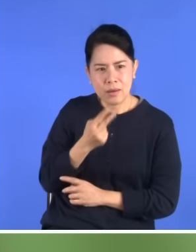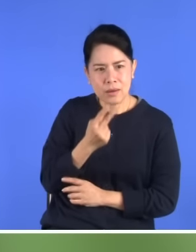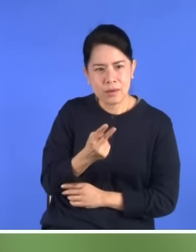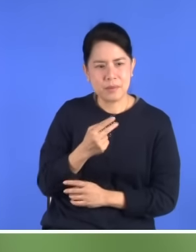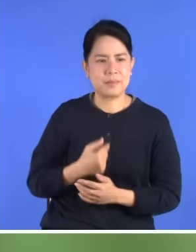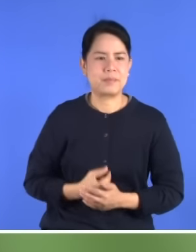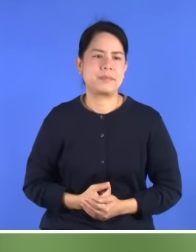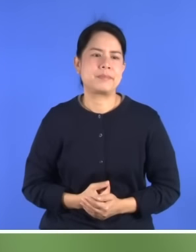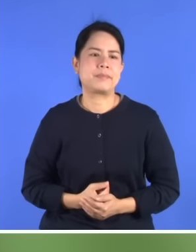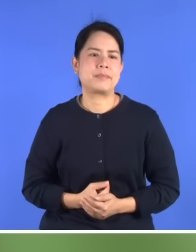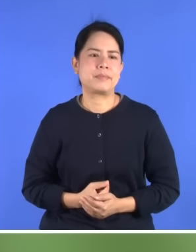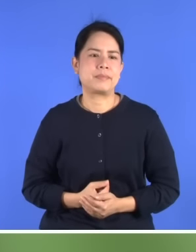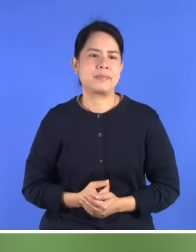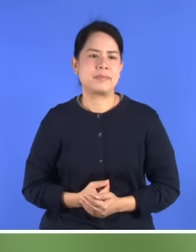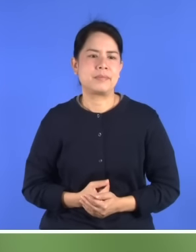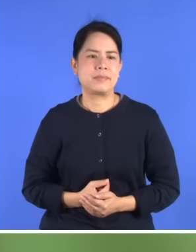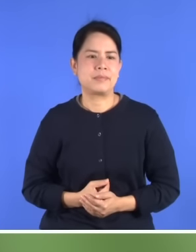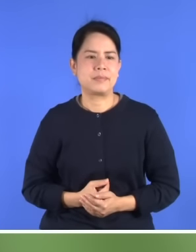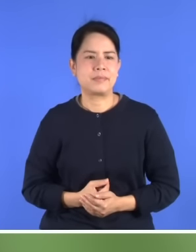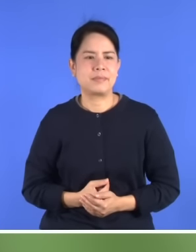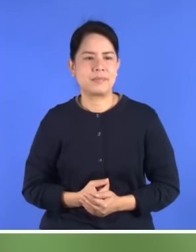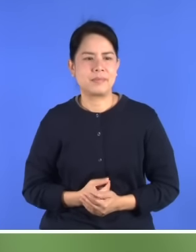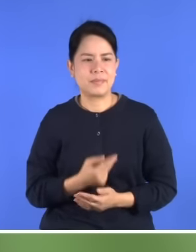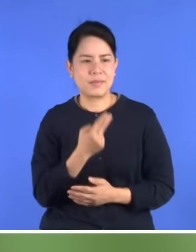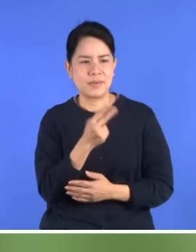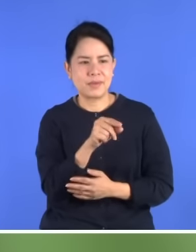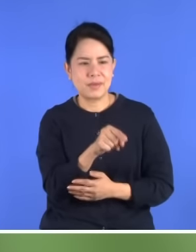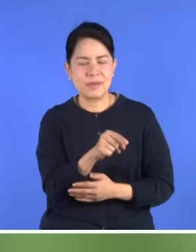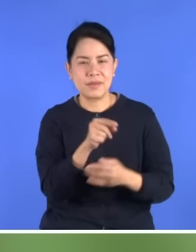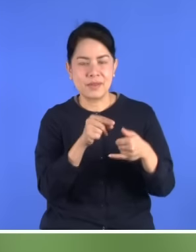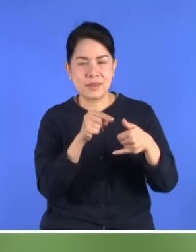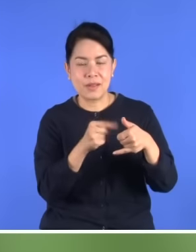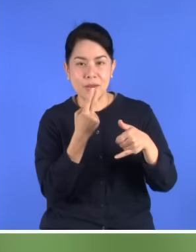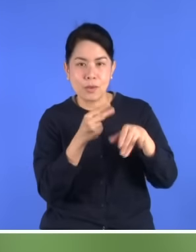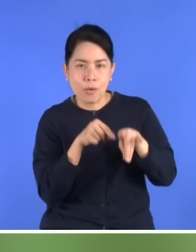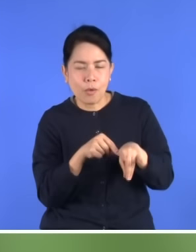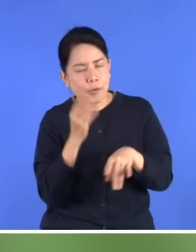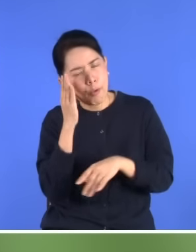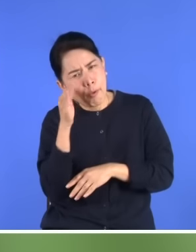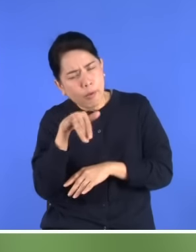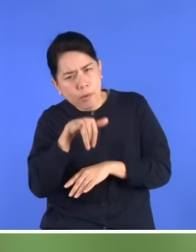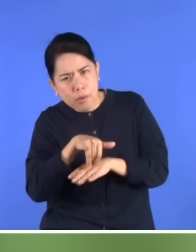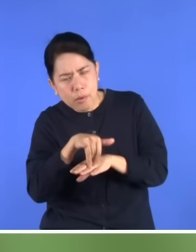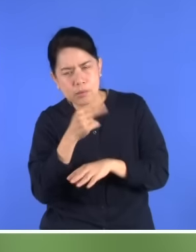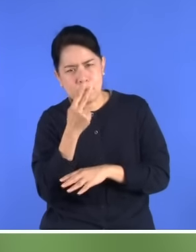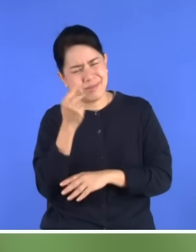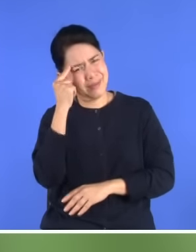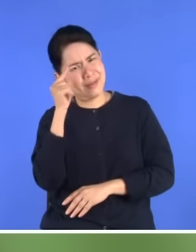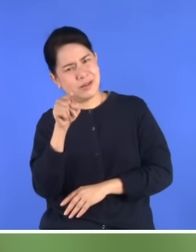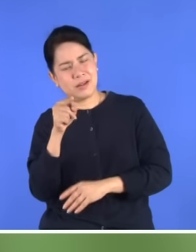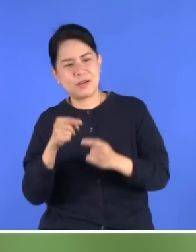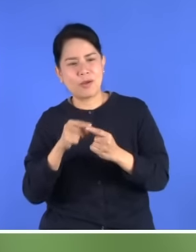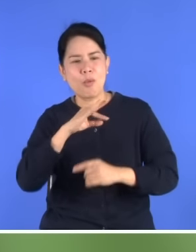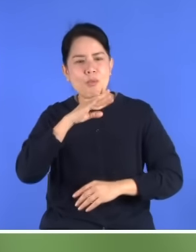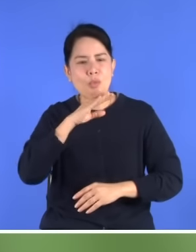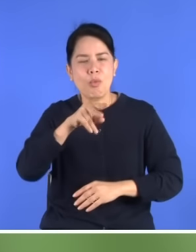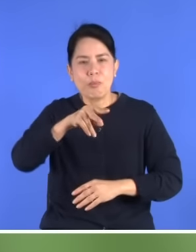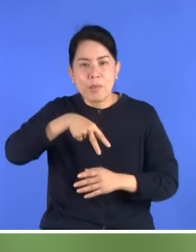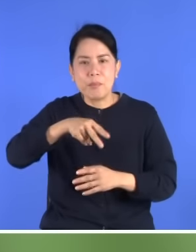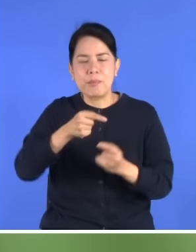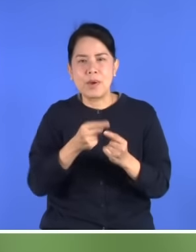เออเออๆมาสิอามาอีกตัวมาอีกตัวไอ้ตัวขาวหัวน้ำตาลเนี่ยงงอยู่งงอยู่แต่ไอ้หมูเนี่ยโอ้โหเนี่ยขยับยับยับลขยับ